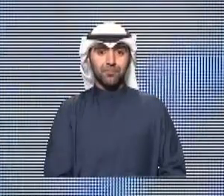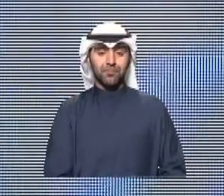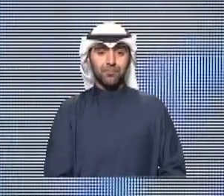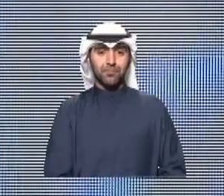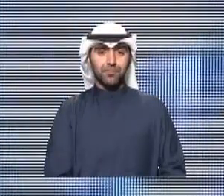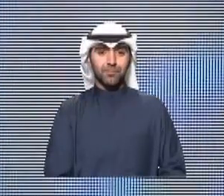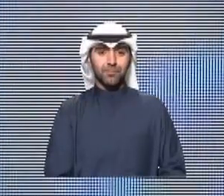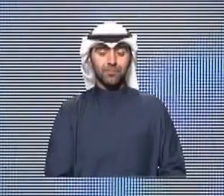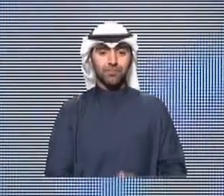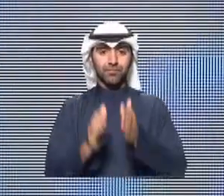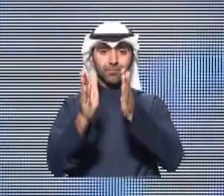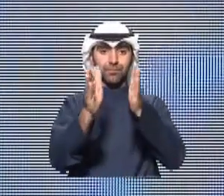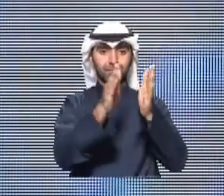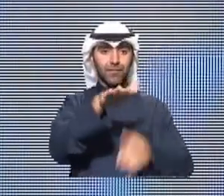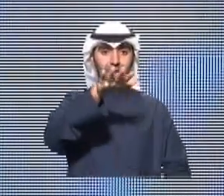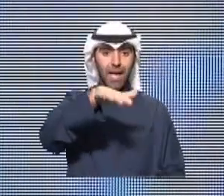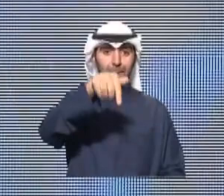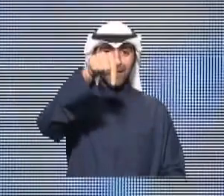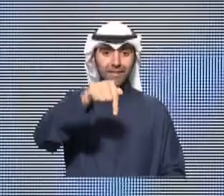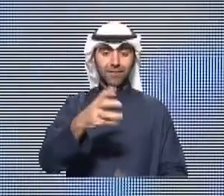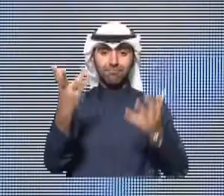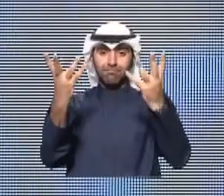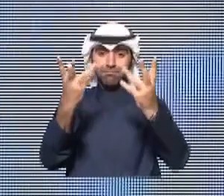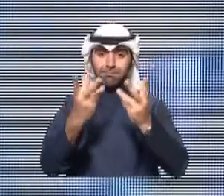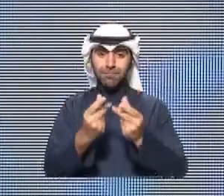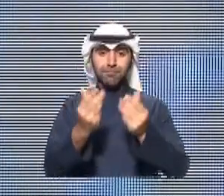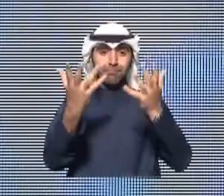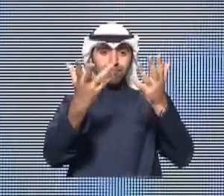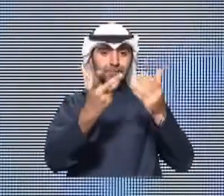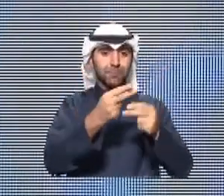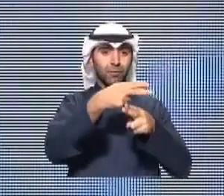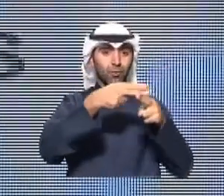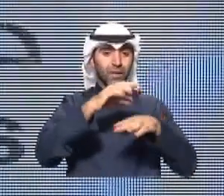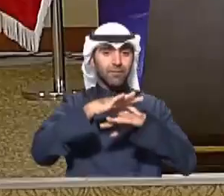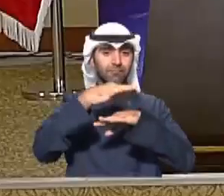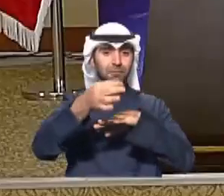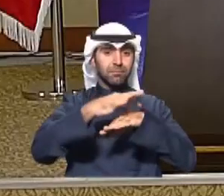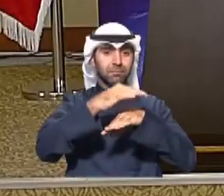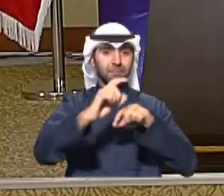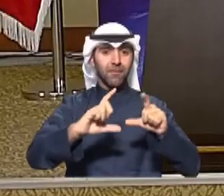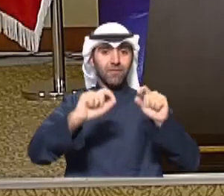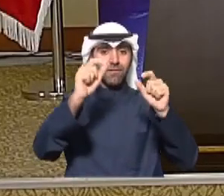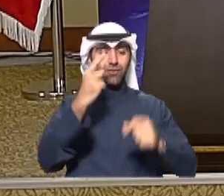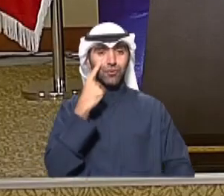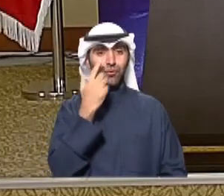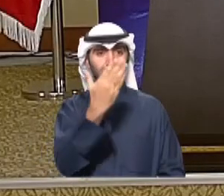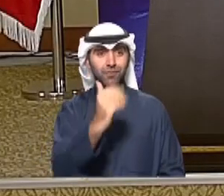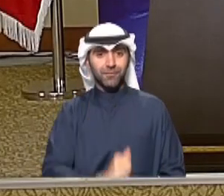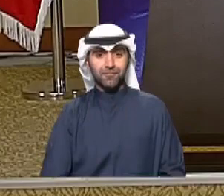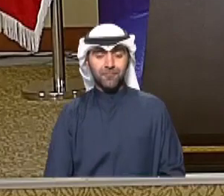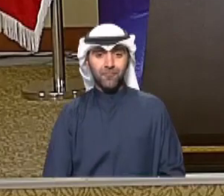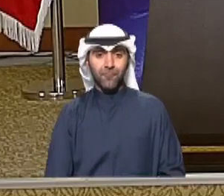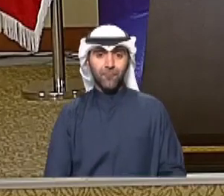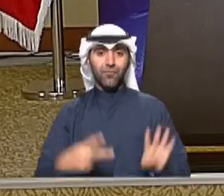ننتقل الآن إلى آخر إحصائيات الوضع الوبائي المحلي في دولة الكويت. خلال 24